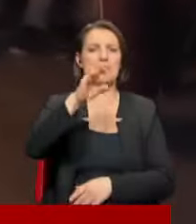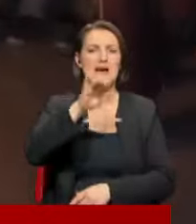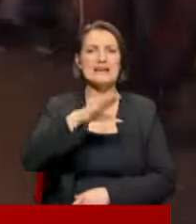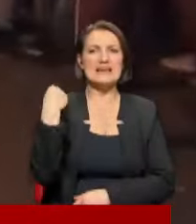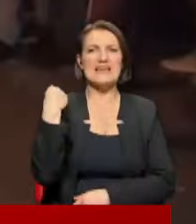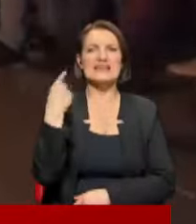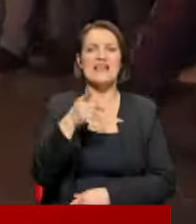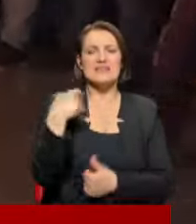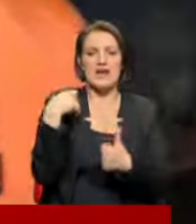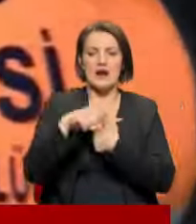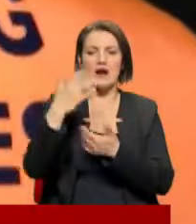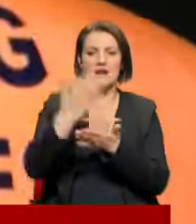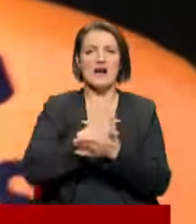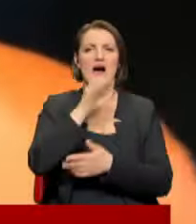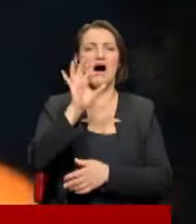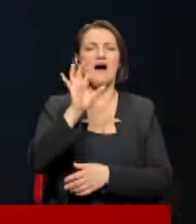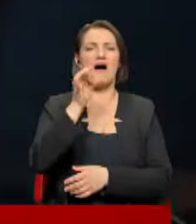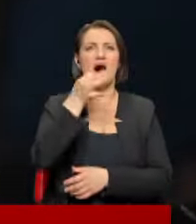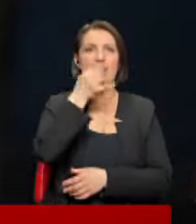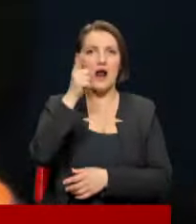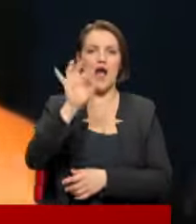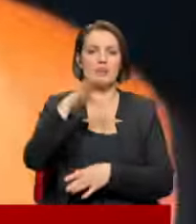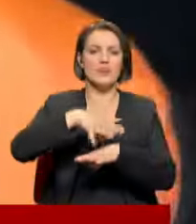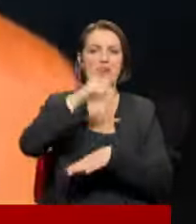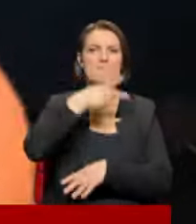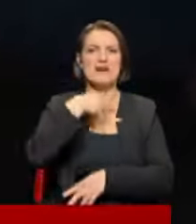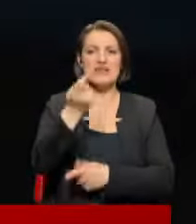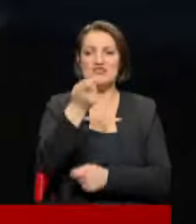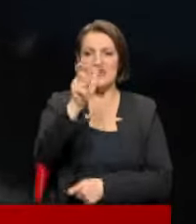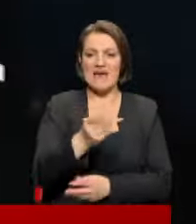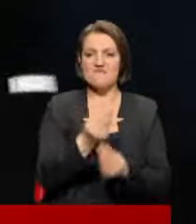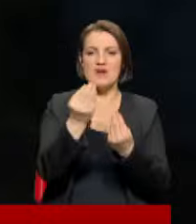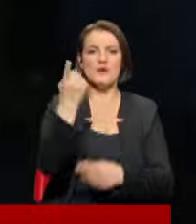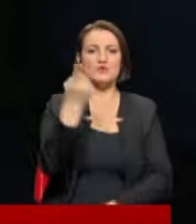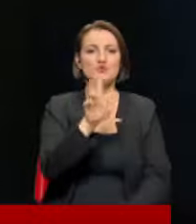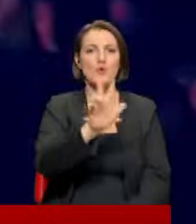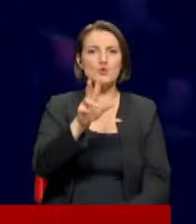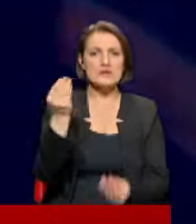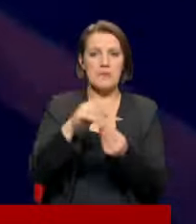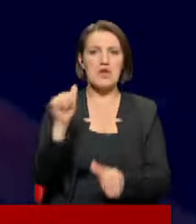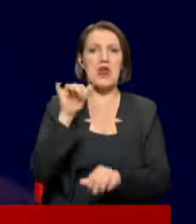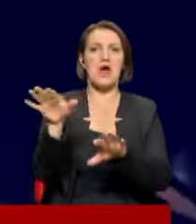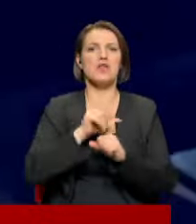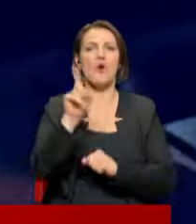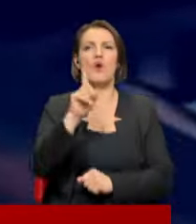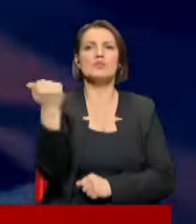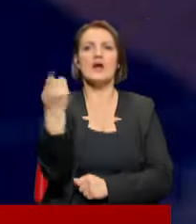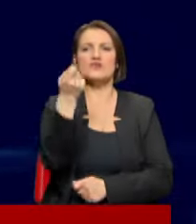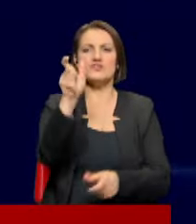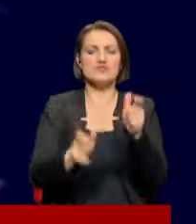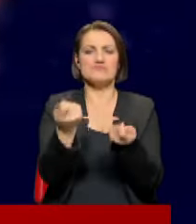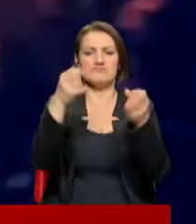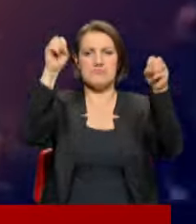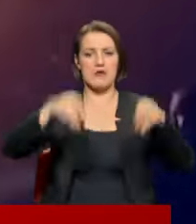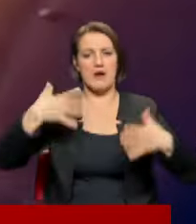Parti'nin yeniden kazandığı Ankara Altındağ Belediyesi'nde işçiye verilen %30 zam geri alındı. Onlarca işçi iş